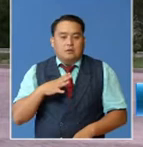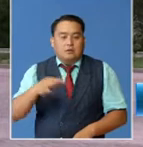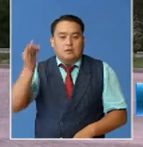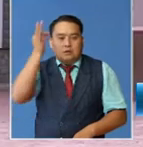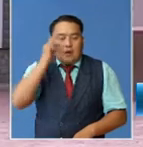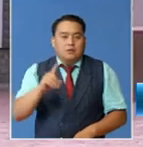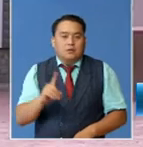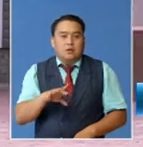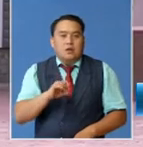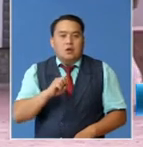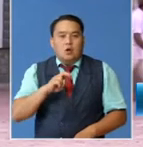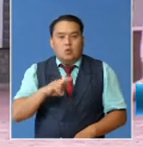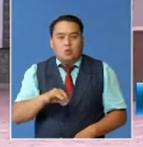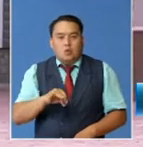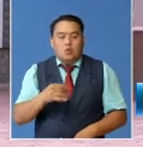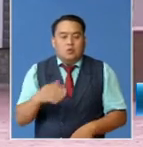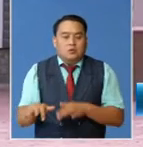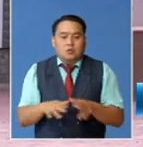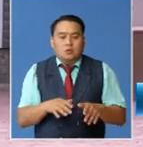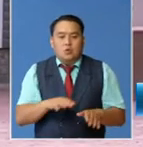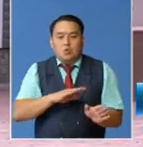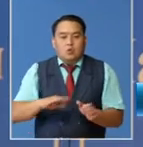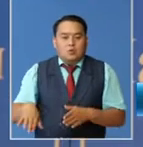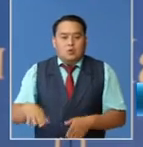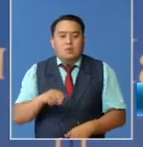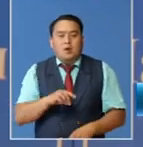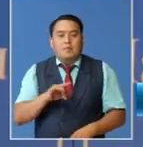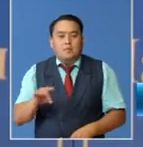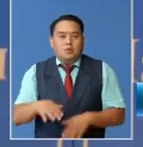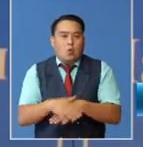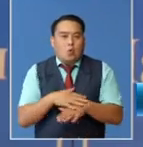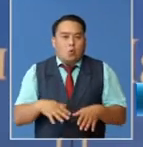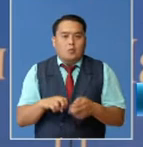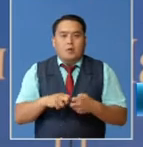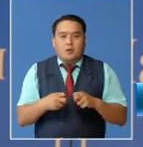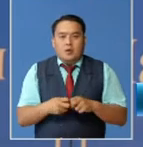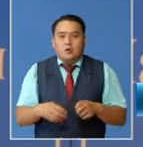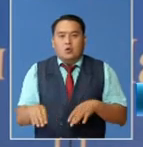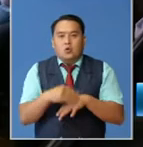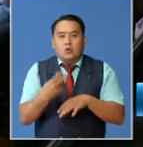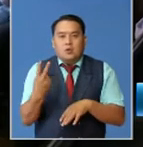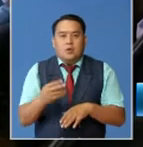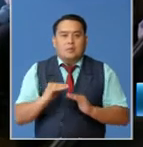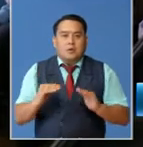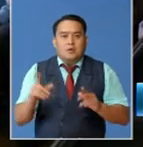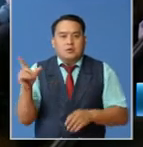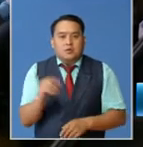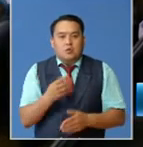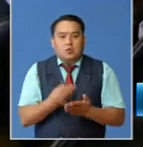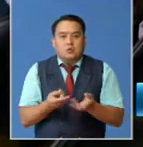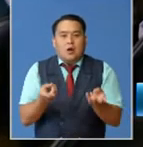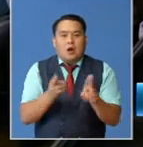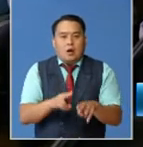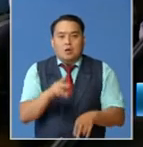Естеріңізде болса, Сайрагүл Сауытбайдың ісі өткен мамыр айынан бері қоғамдық пікірдің өзегіне айналды. Күйеуі мен екі баласы Қазақстанға келіп, өзі Қытайда қалып